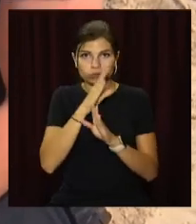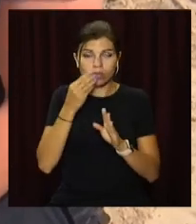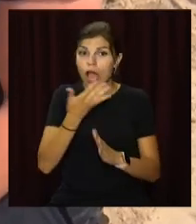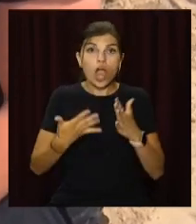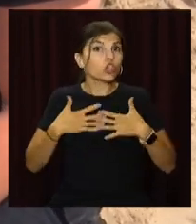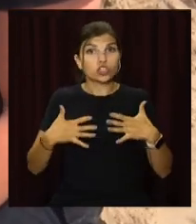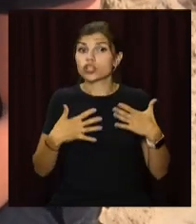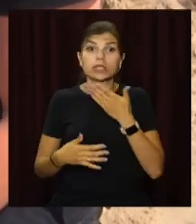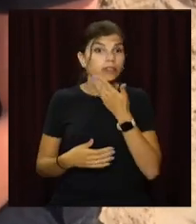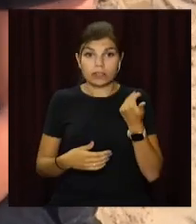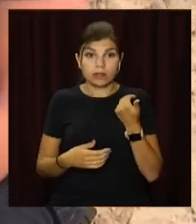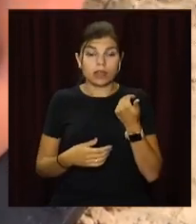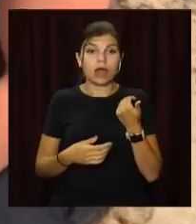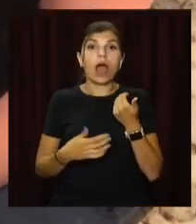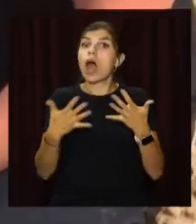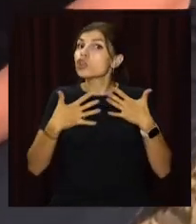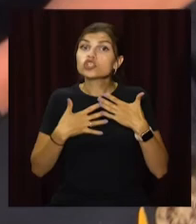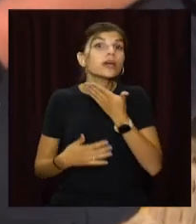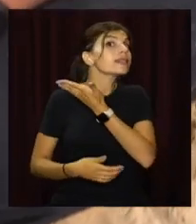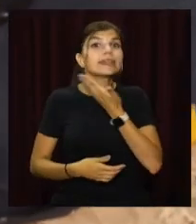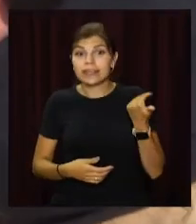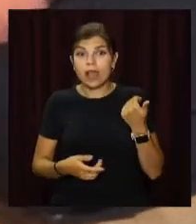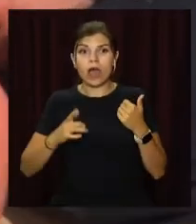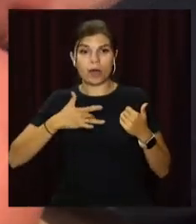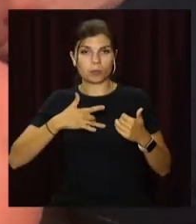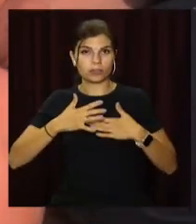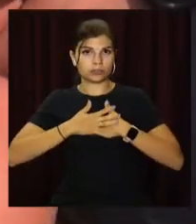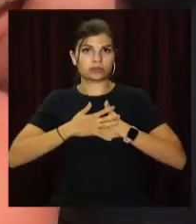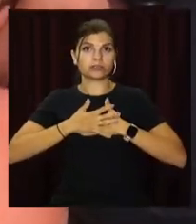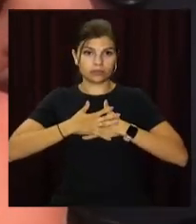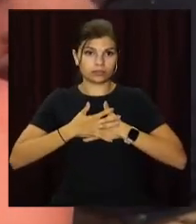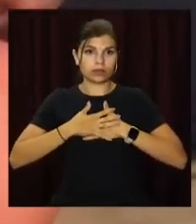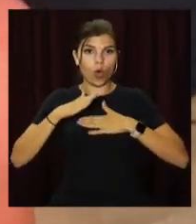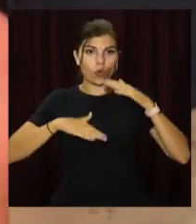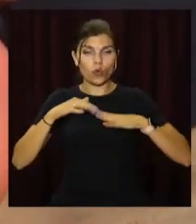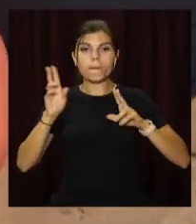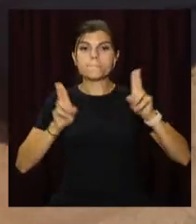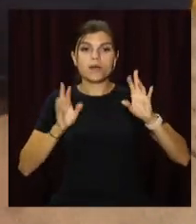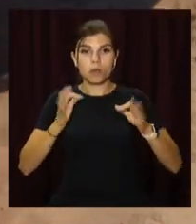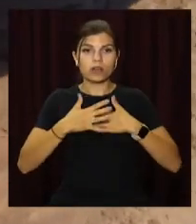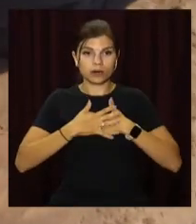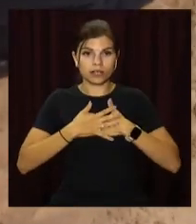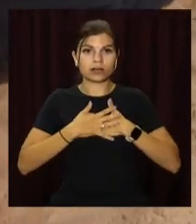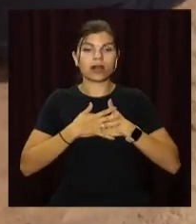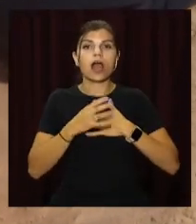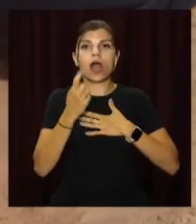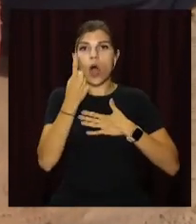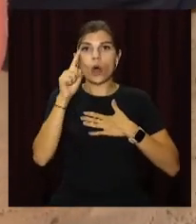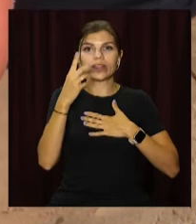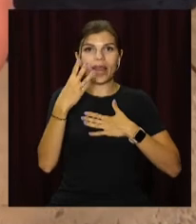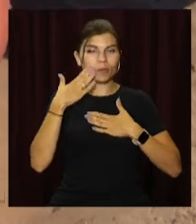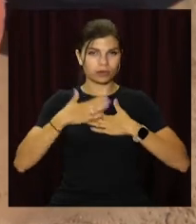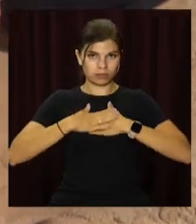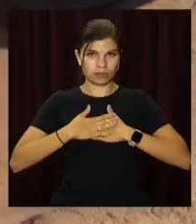дише, приступаємо до компресії серця. Тобто ставимо руки так і починаємо на 1/3 грудної